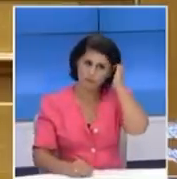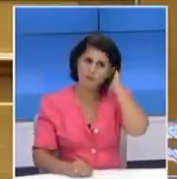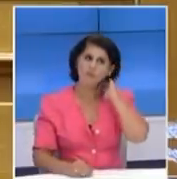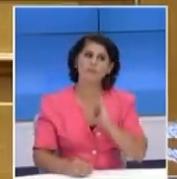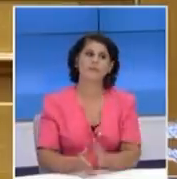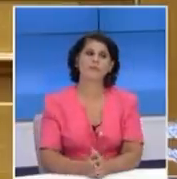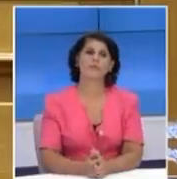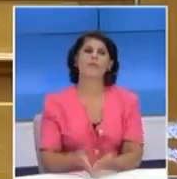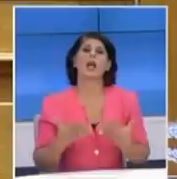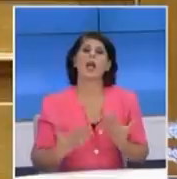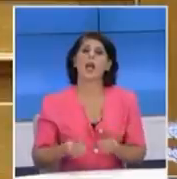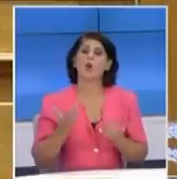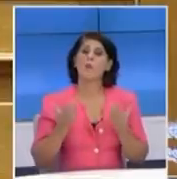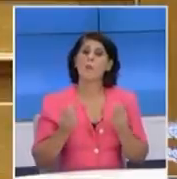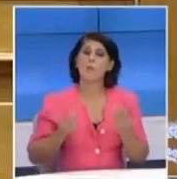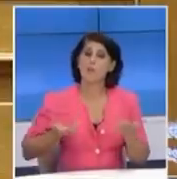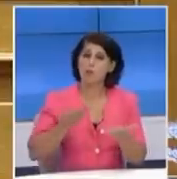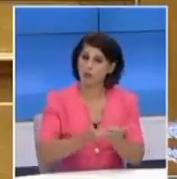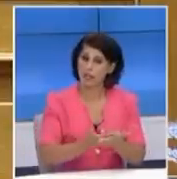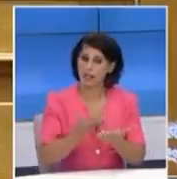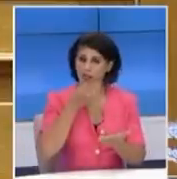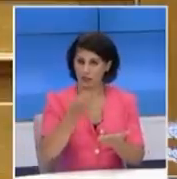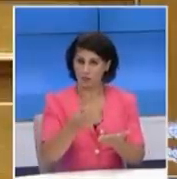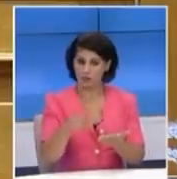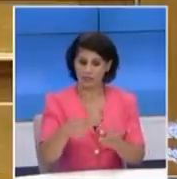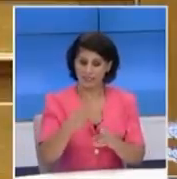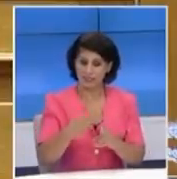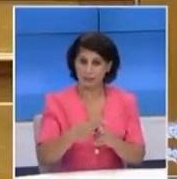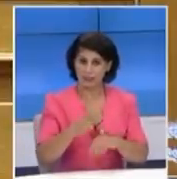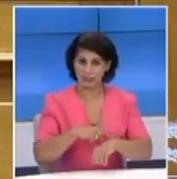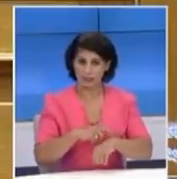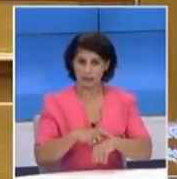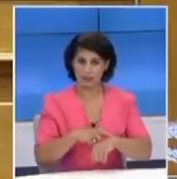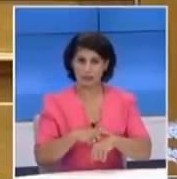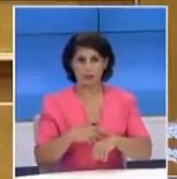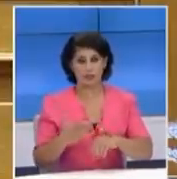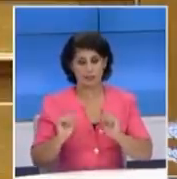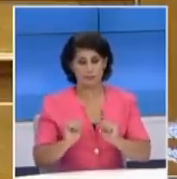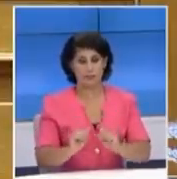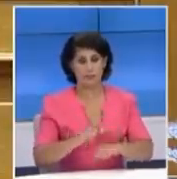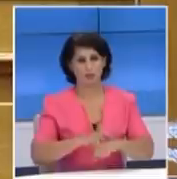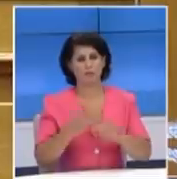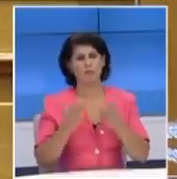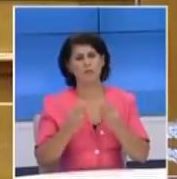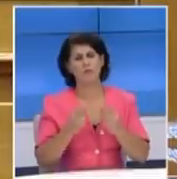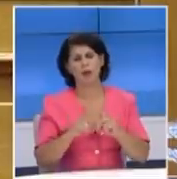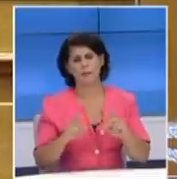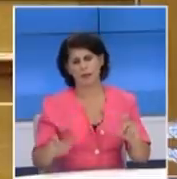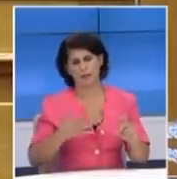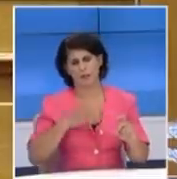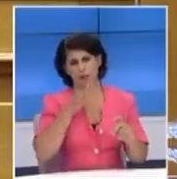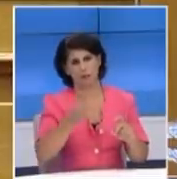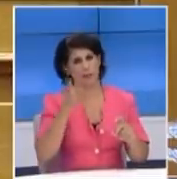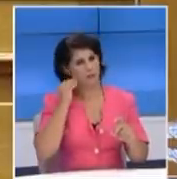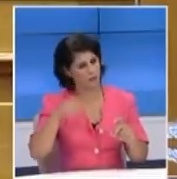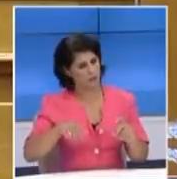έχουμε ένα σωρό προτάσεις, αλλά ας πω κάτι. Τις κρίσιμες αυτές τις στιγμές, γιατί πιέζει και ο χρόνος, ήταν από πάρα πολλά πράγματα κύριε Πρωθυπουργέ, δεν